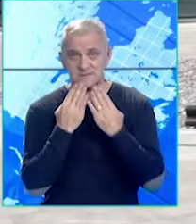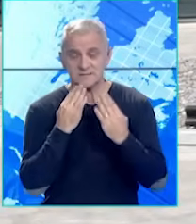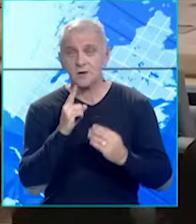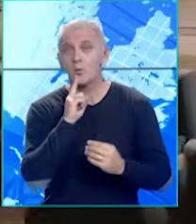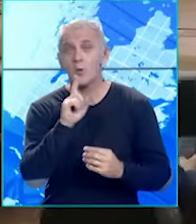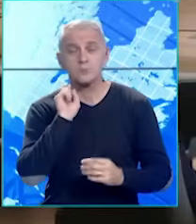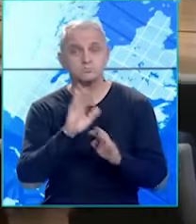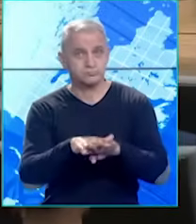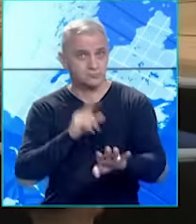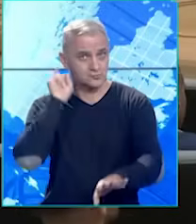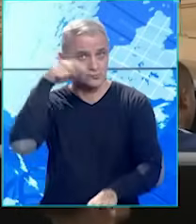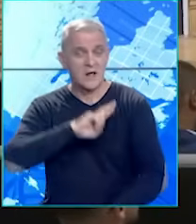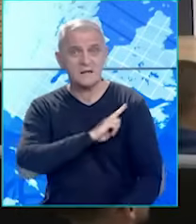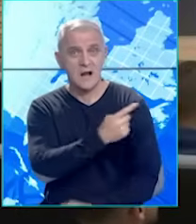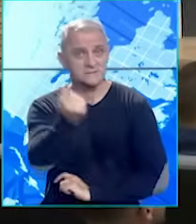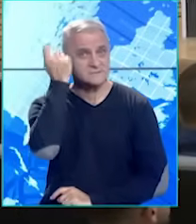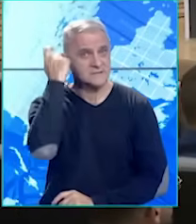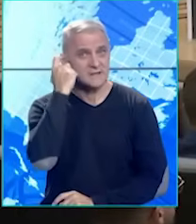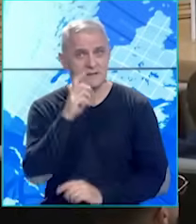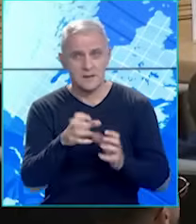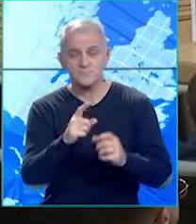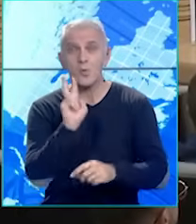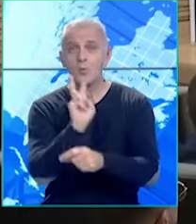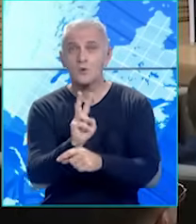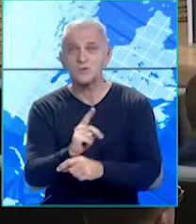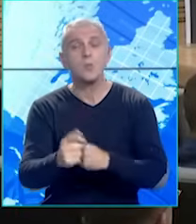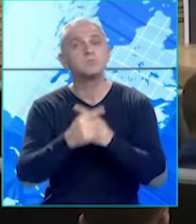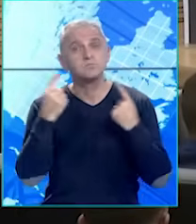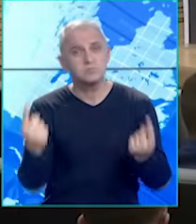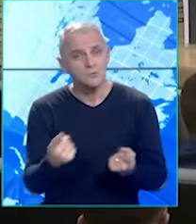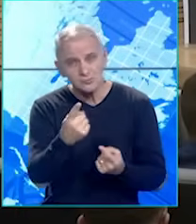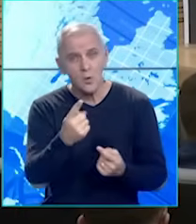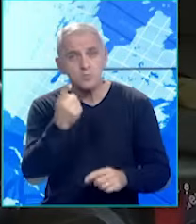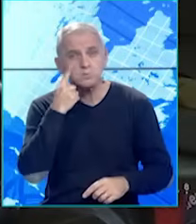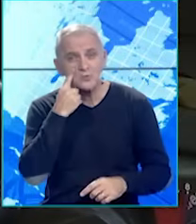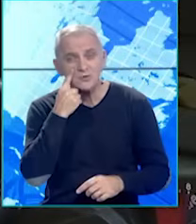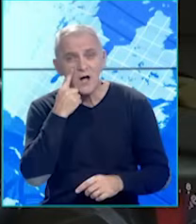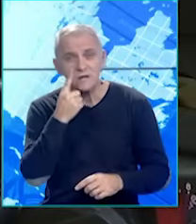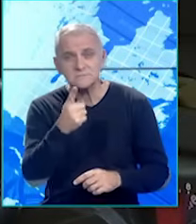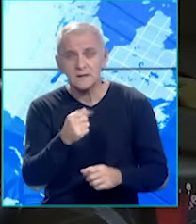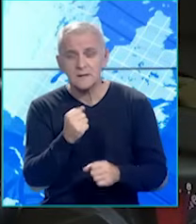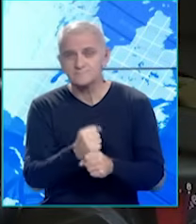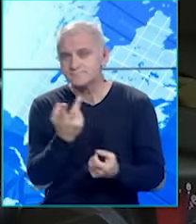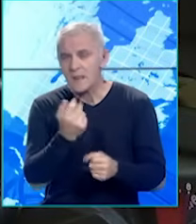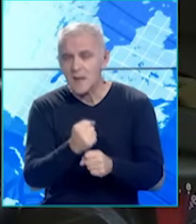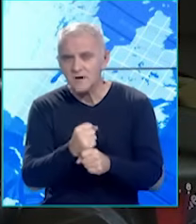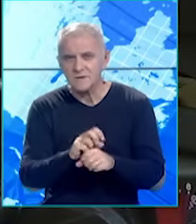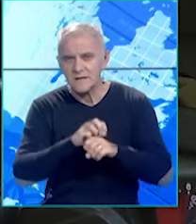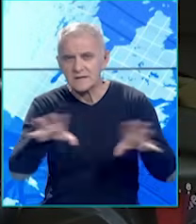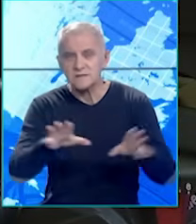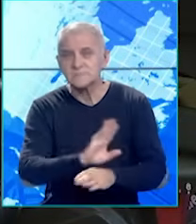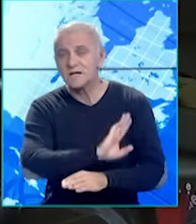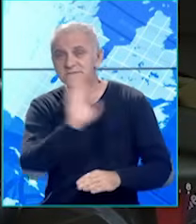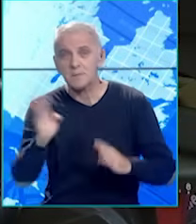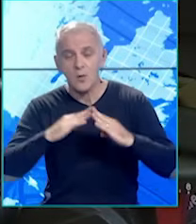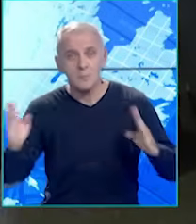koji počinje sutra, generalni sekretar Alijanse je upozorio da postoje maligni pokušaji da se posije razdor na